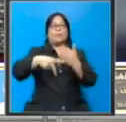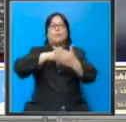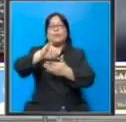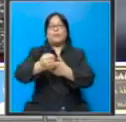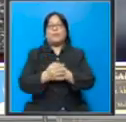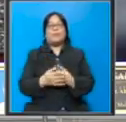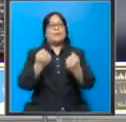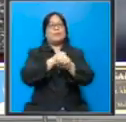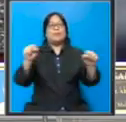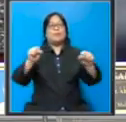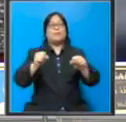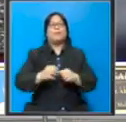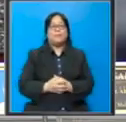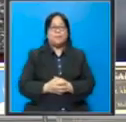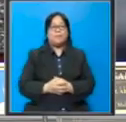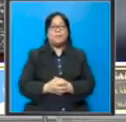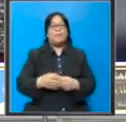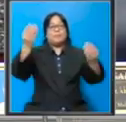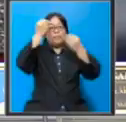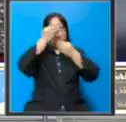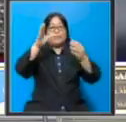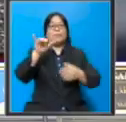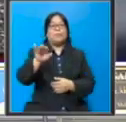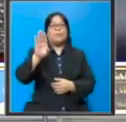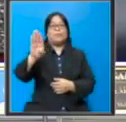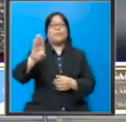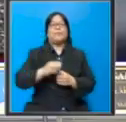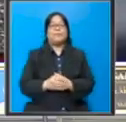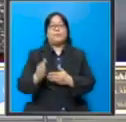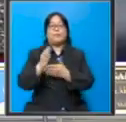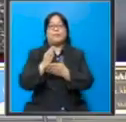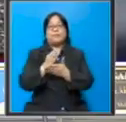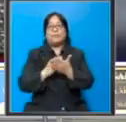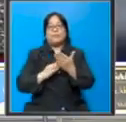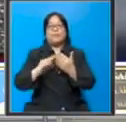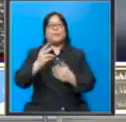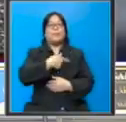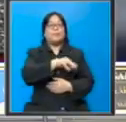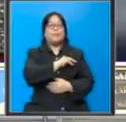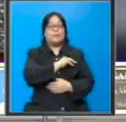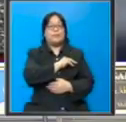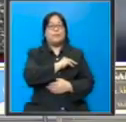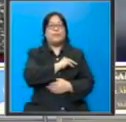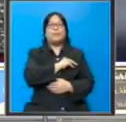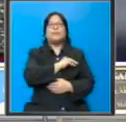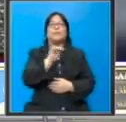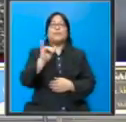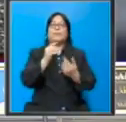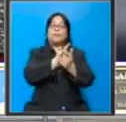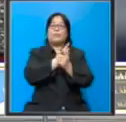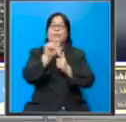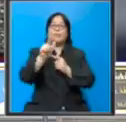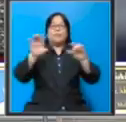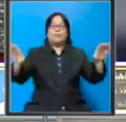projek telah siap sepenuhnya. Untuk makluman yang berhormat, pihak kementerian juga telah